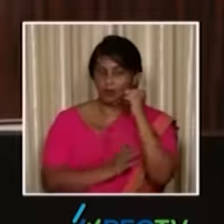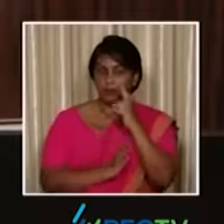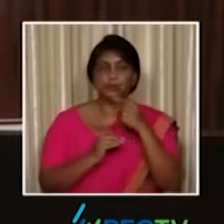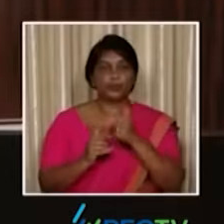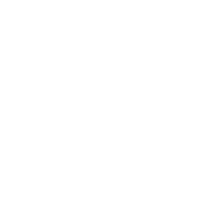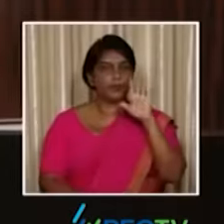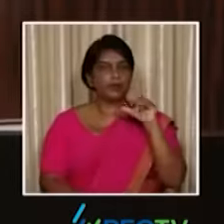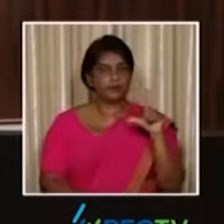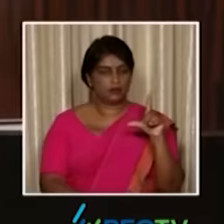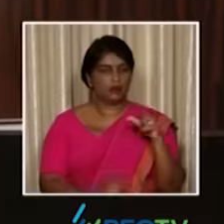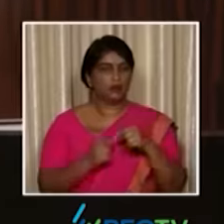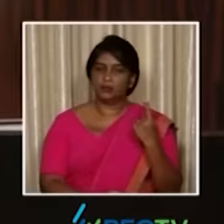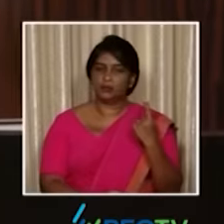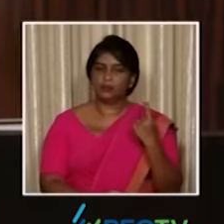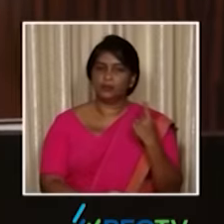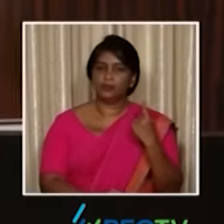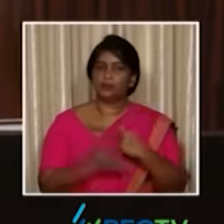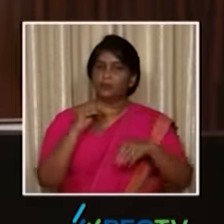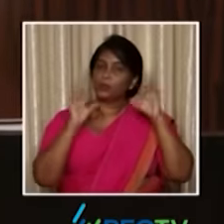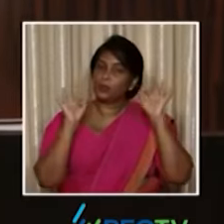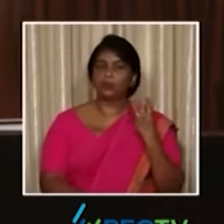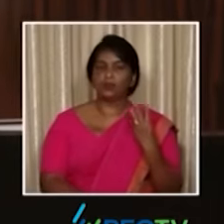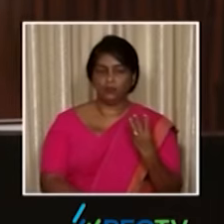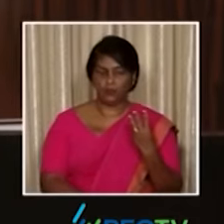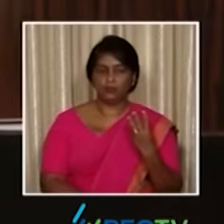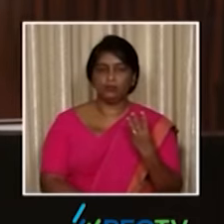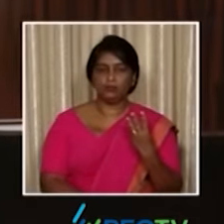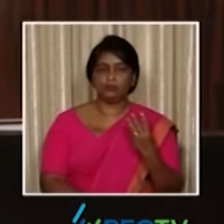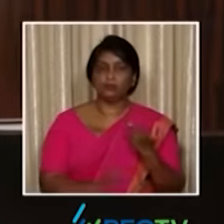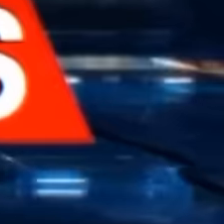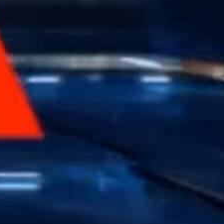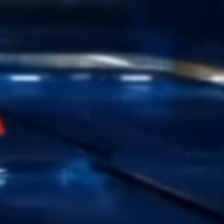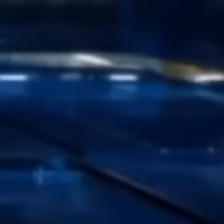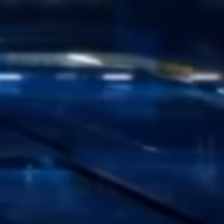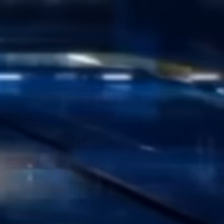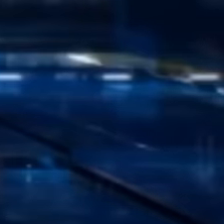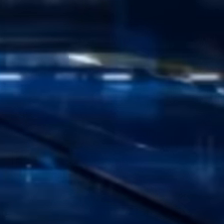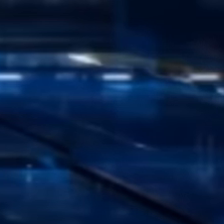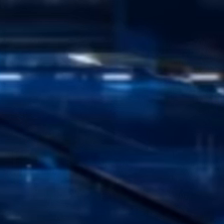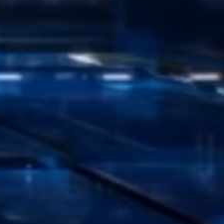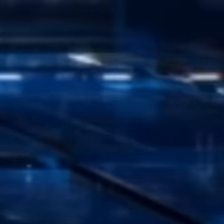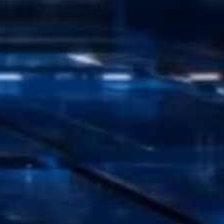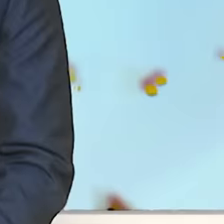පක්ෂව ඡන්ද 57යි විපක්ෂව 1යි ඡන්දයෙන් වැළකී සිටි 3යි. යෝජනා වැඩි ඡන්දයෙන් සම්මතයි.